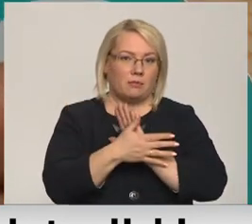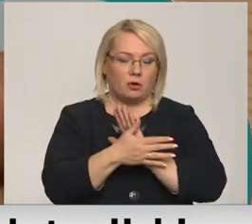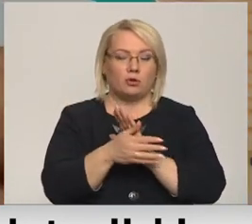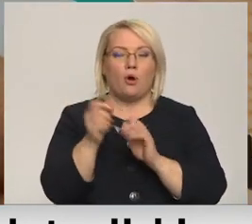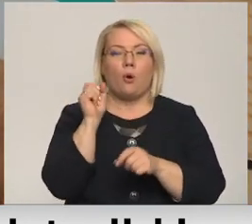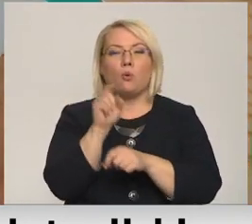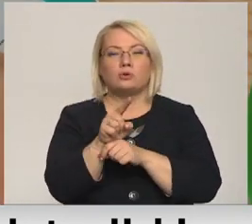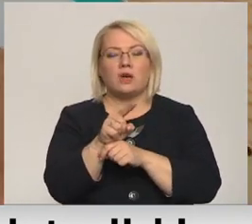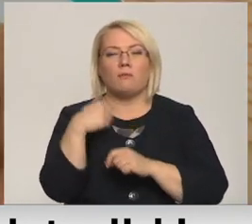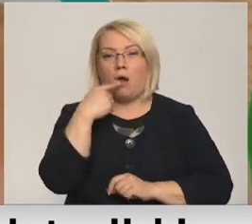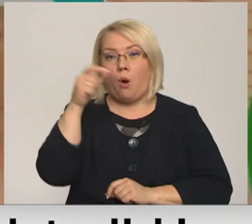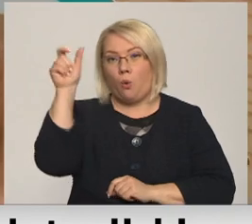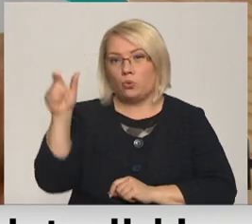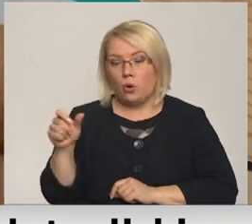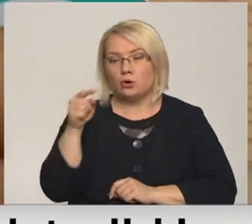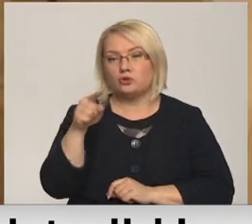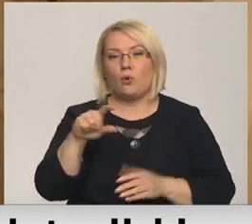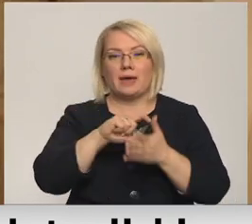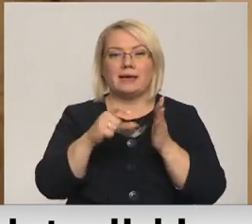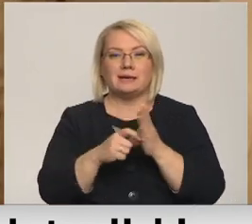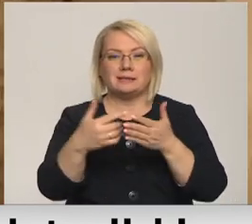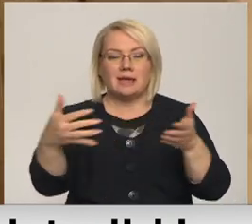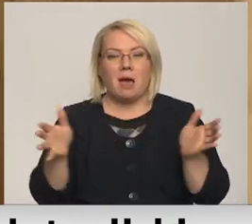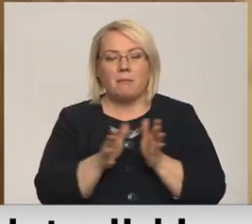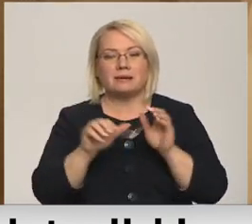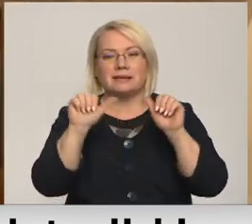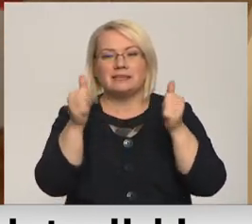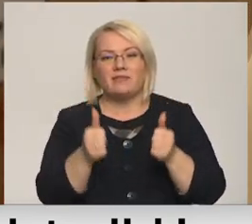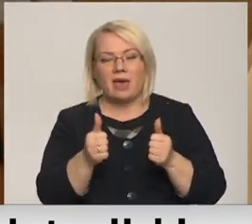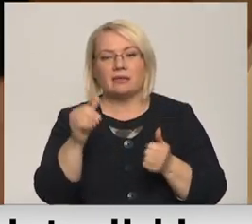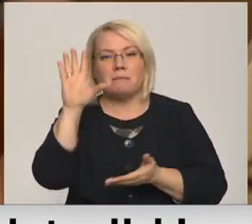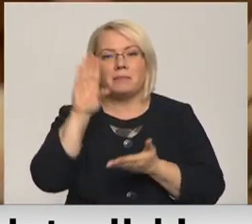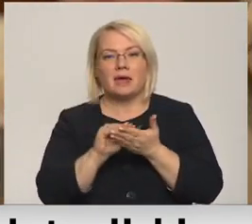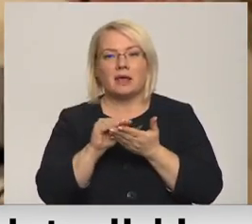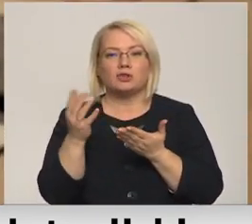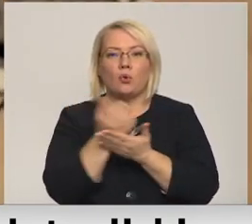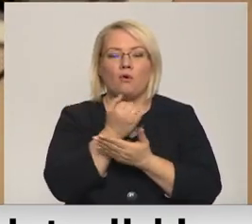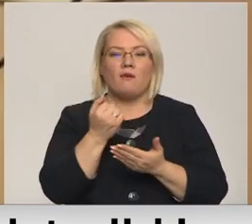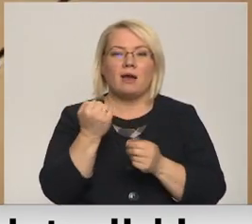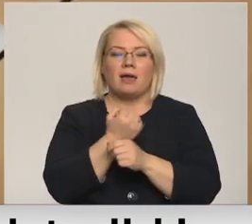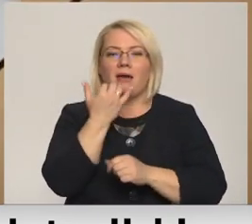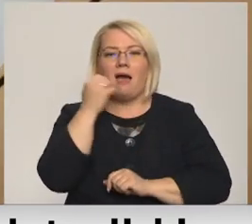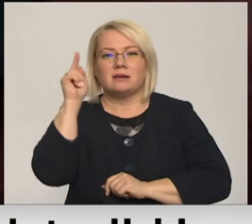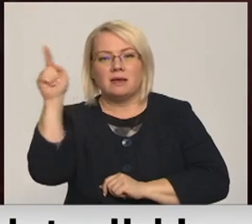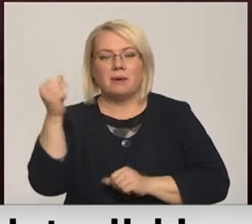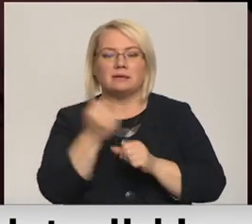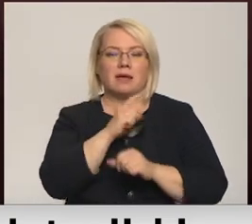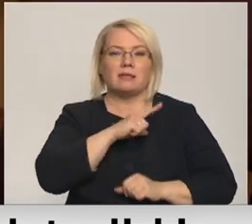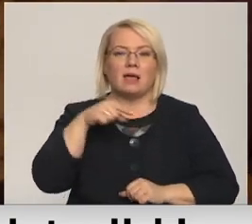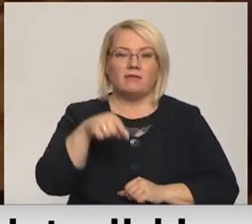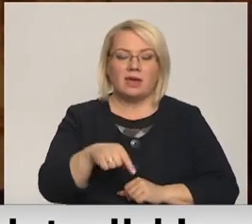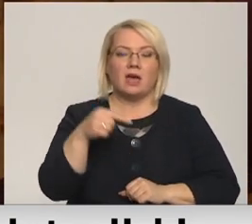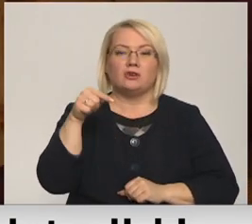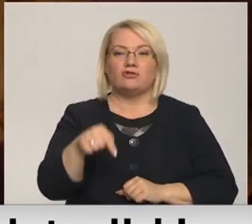Kristaps Auzāns izlaušanās izstaba izveides pieredzīgu, ko izgan ārzimēs, gan tepat Latvijā veidojot piemēram Ziedoņa klasi. Upītes